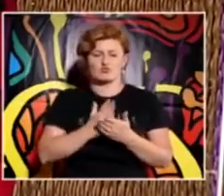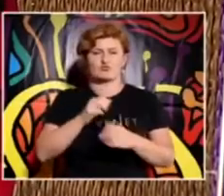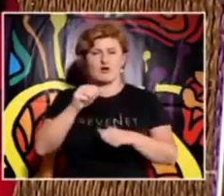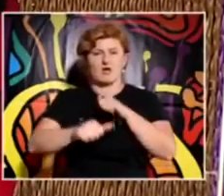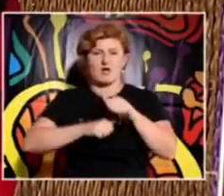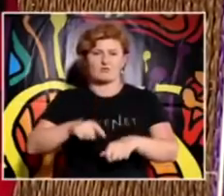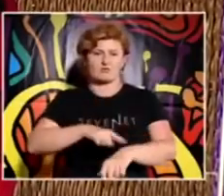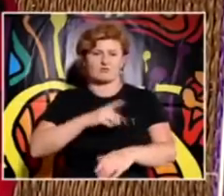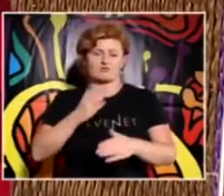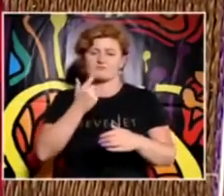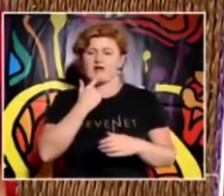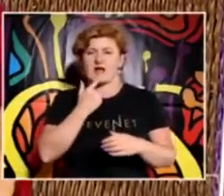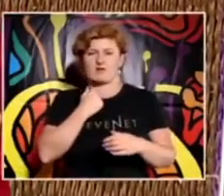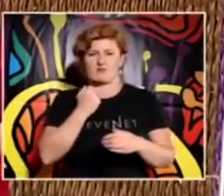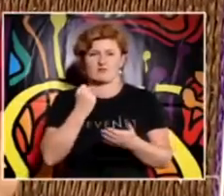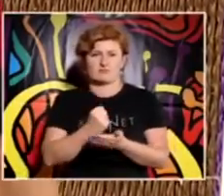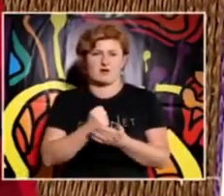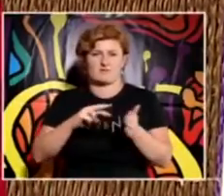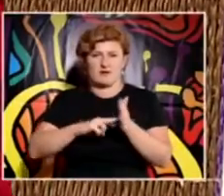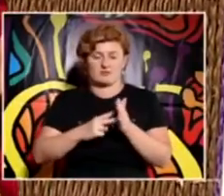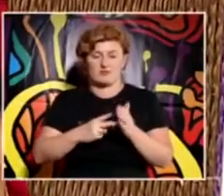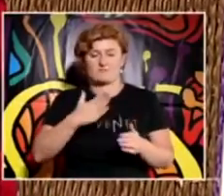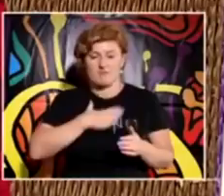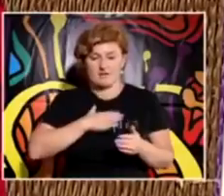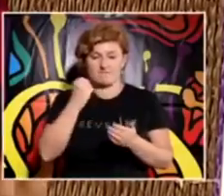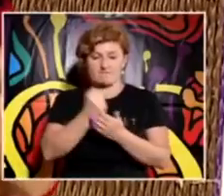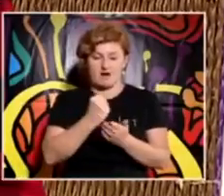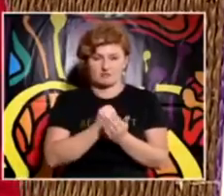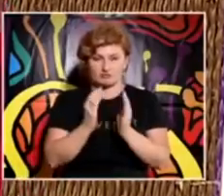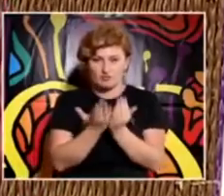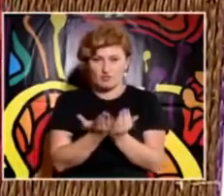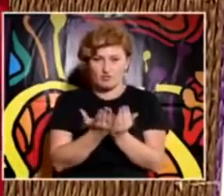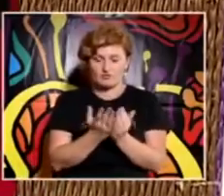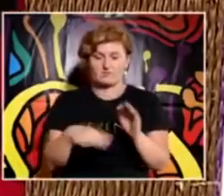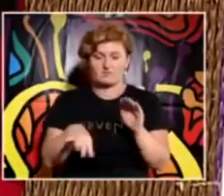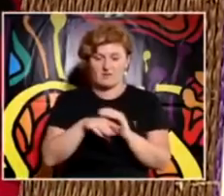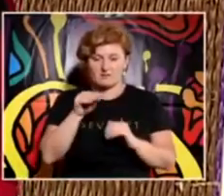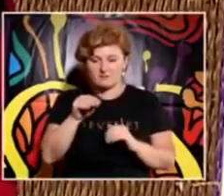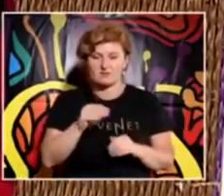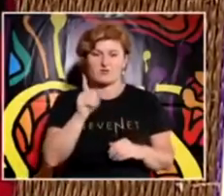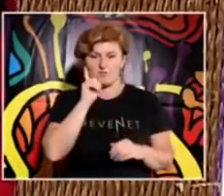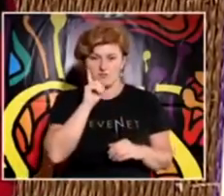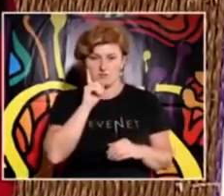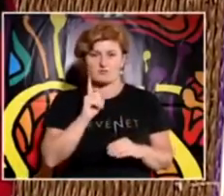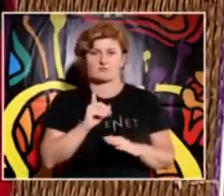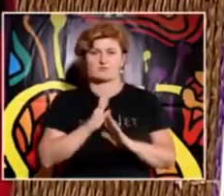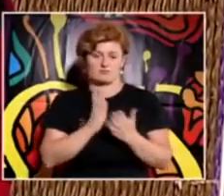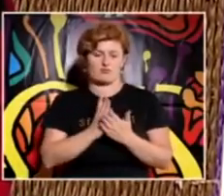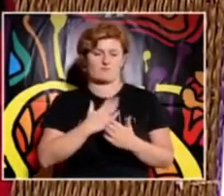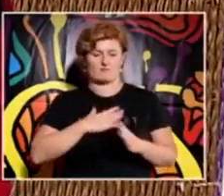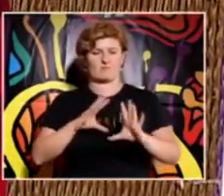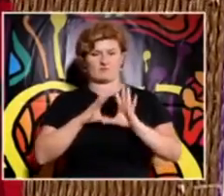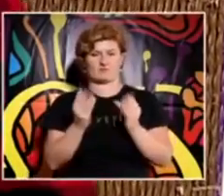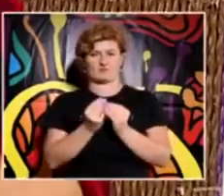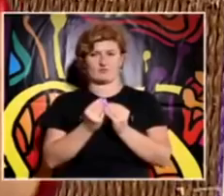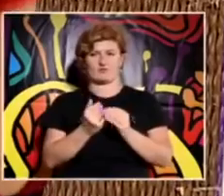planuję. Nauczyłam się, że jeśli ja mam paszport, kartę kredytową i komórkę, tak na dobrą sprawę mam wszystko, więc jedyna